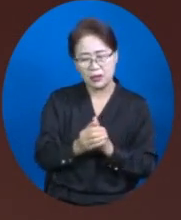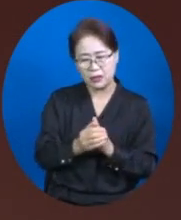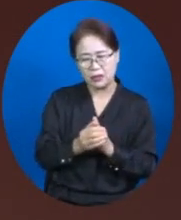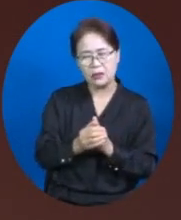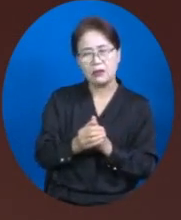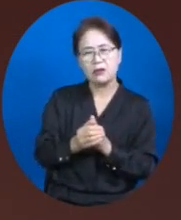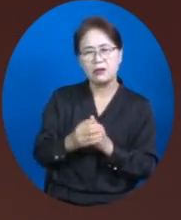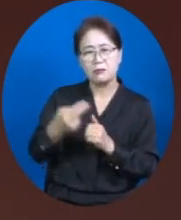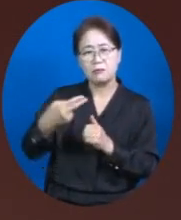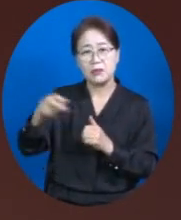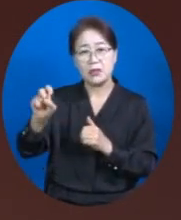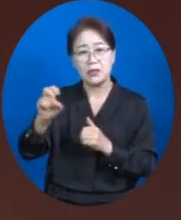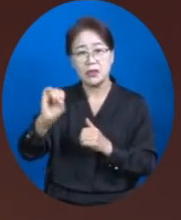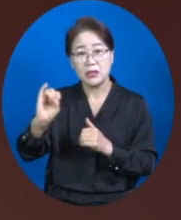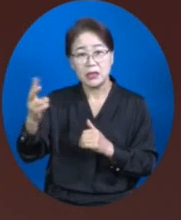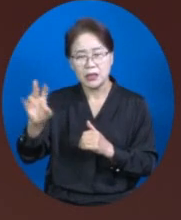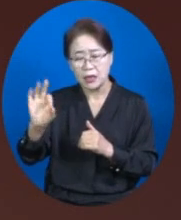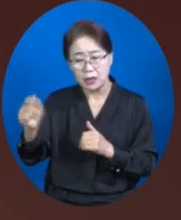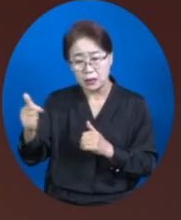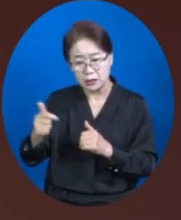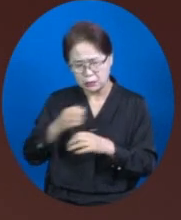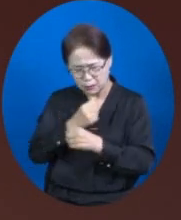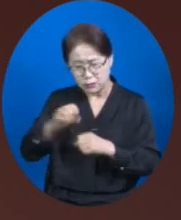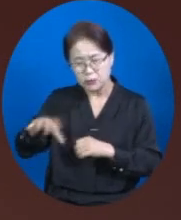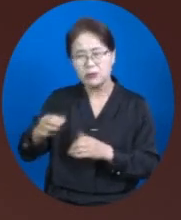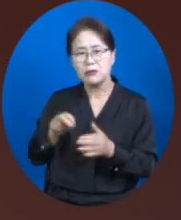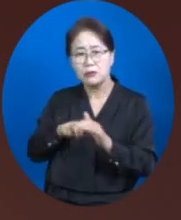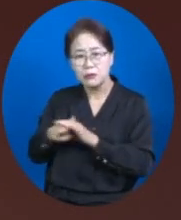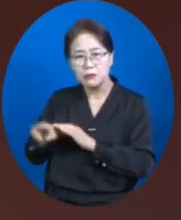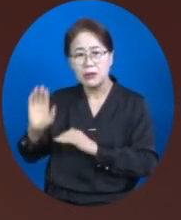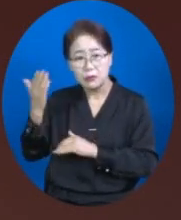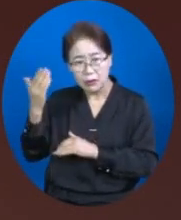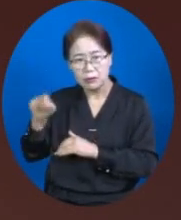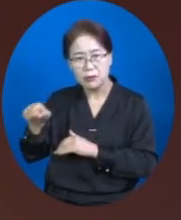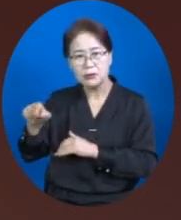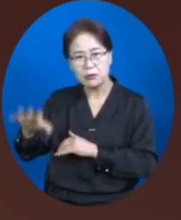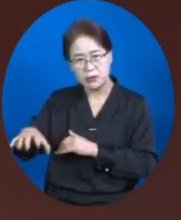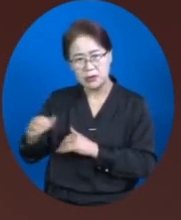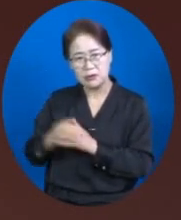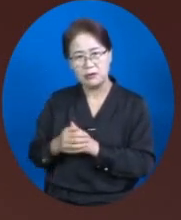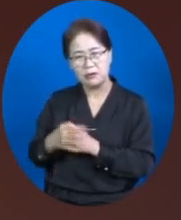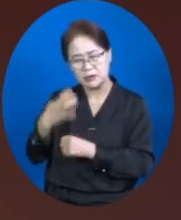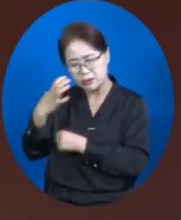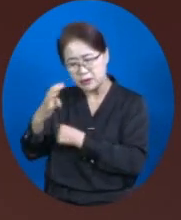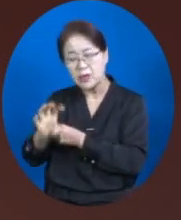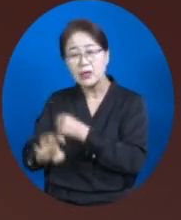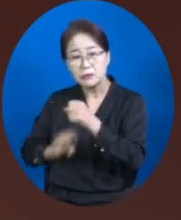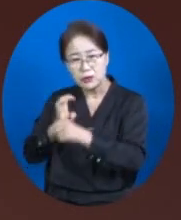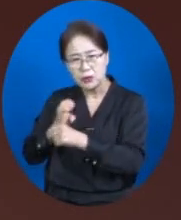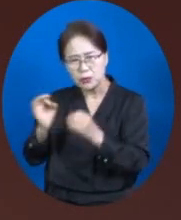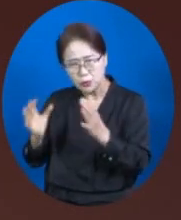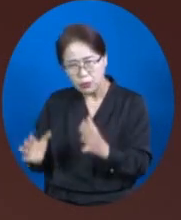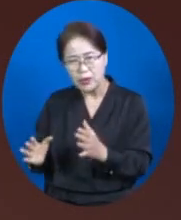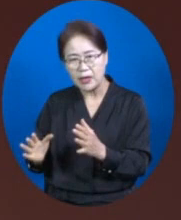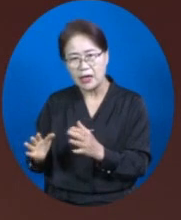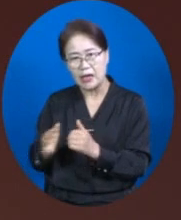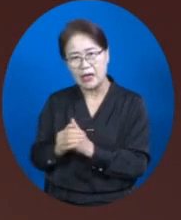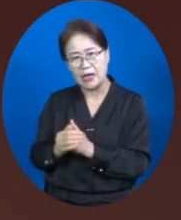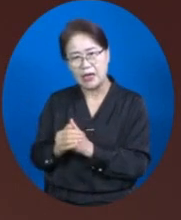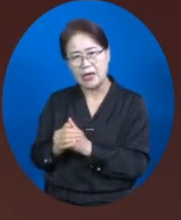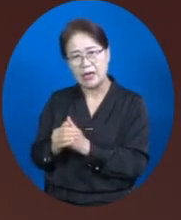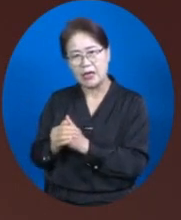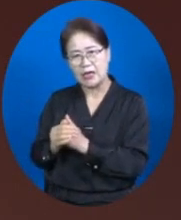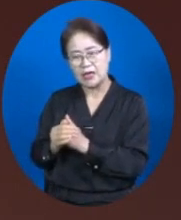광야로 도망을 갈 수밖에 없게 되었고 미리한 광야에서 40년 동안 장인